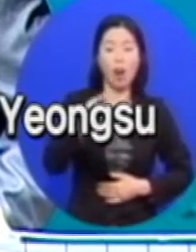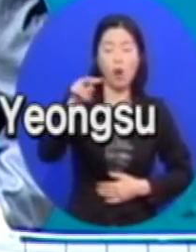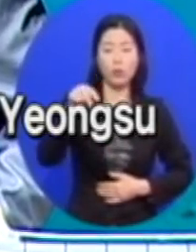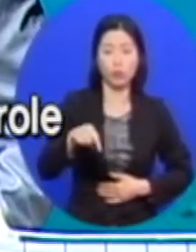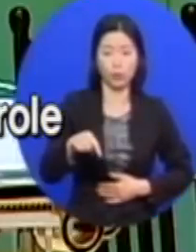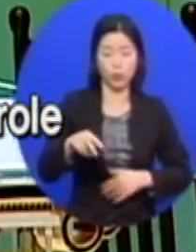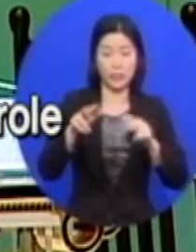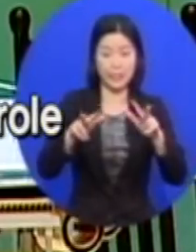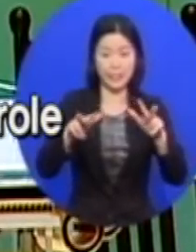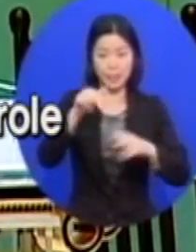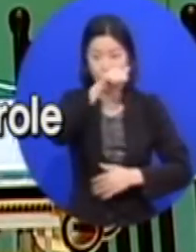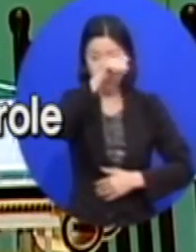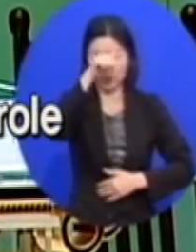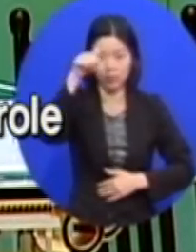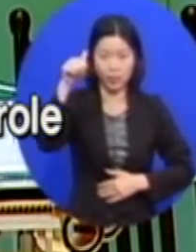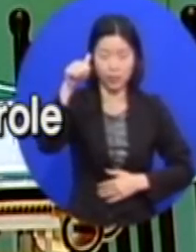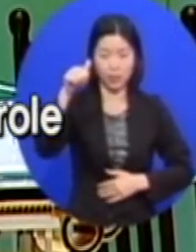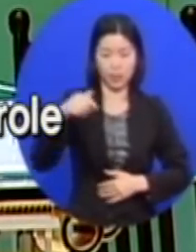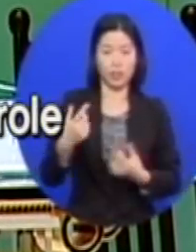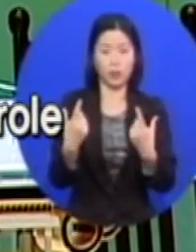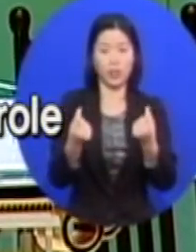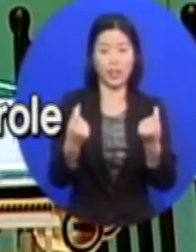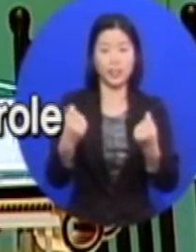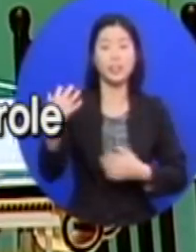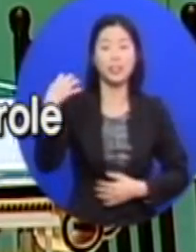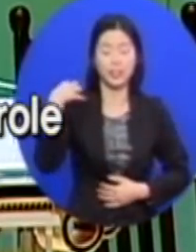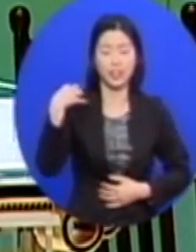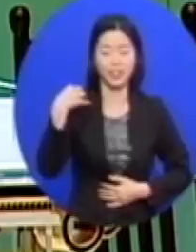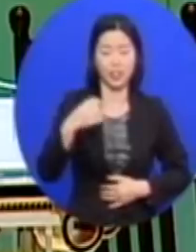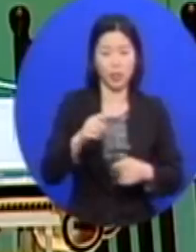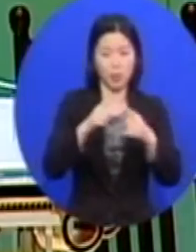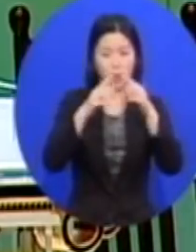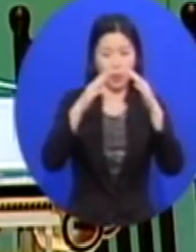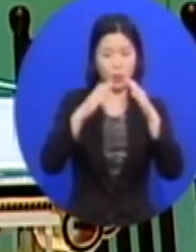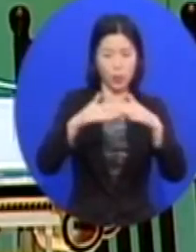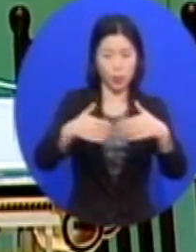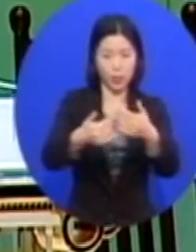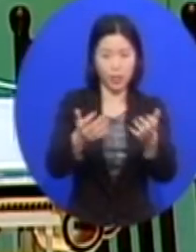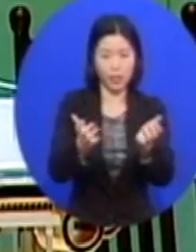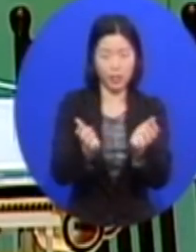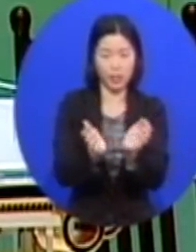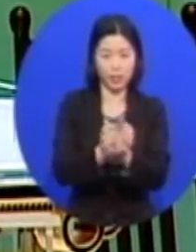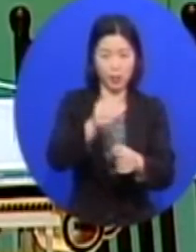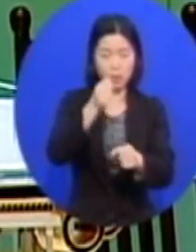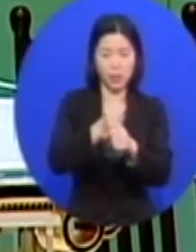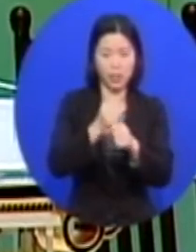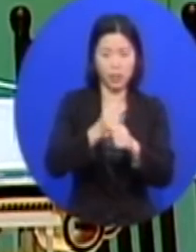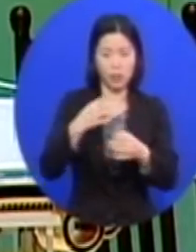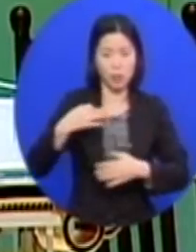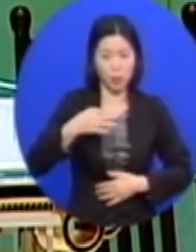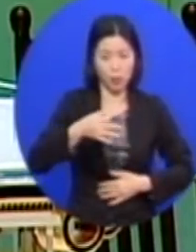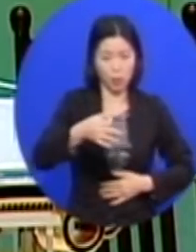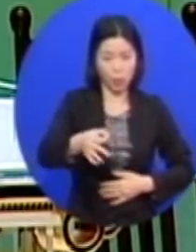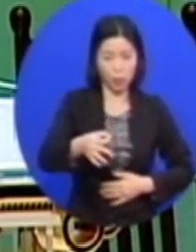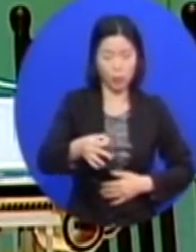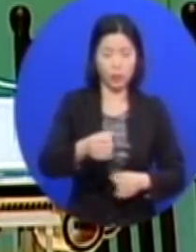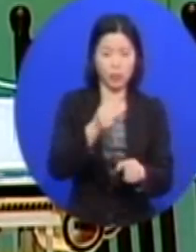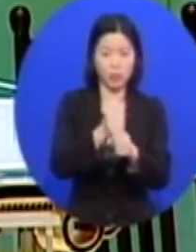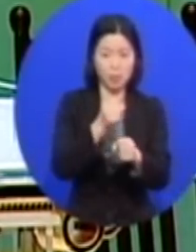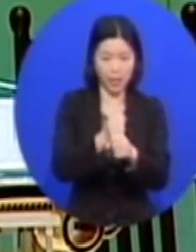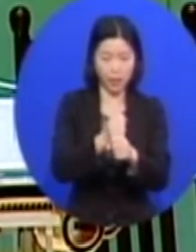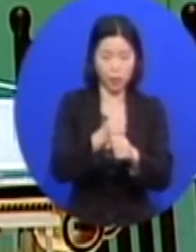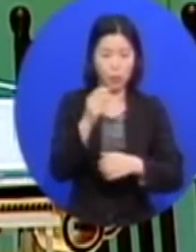말하면 장로님과 같으신 분입니다 아 교회의 예배당을 지어야 하면 사제를 들여서 예배당 지으시고